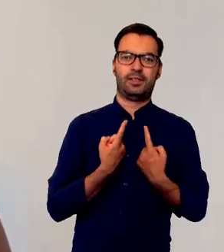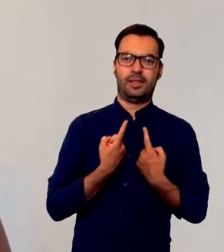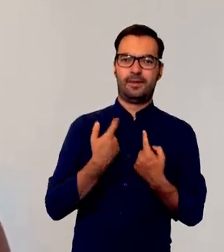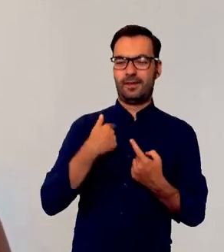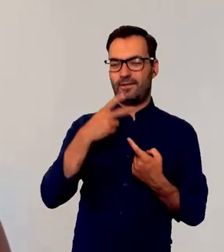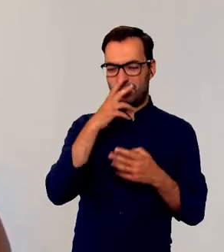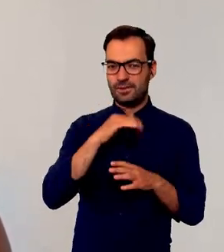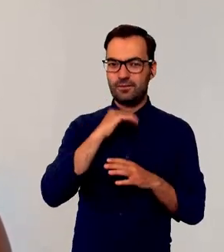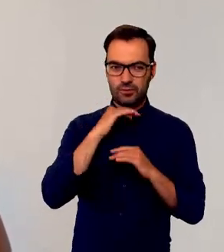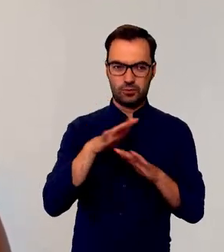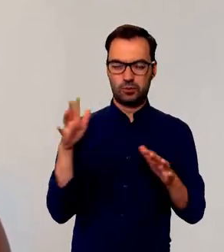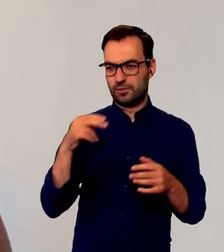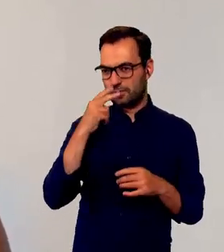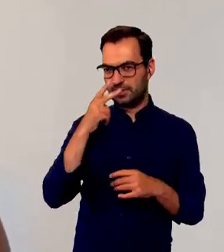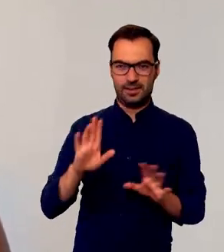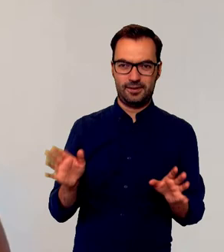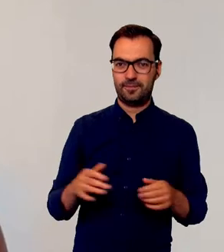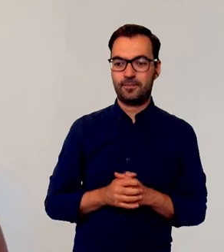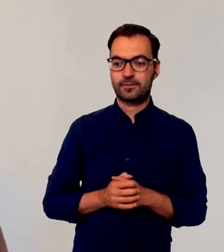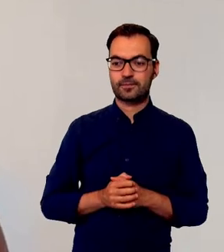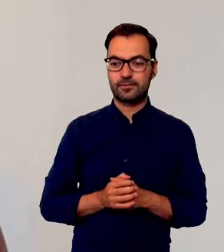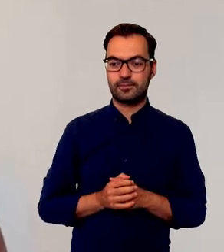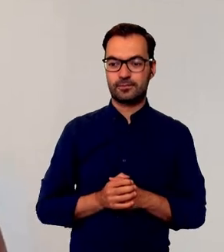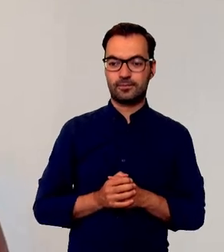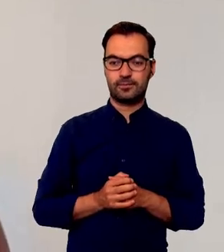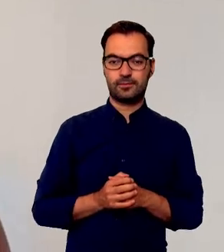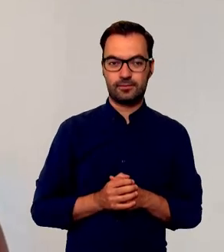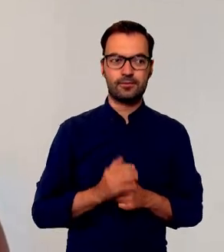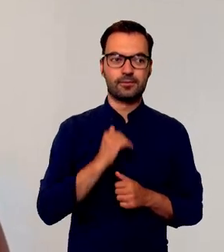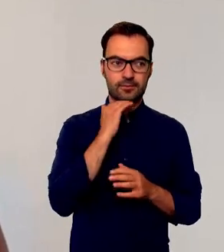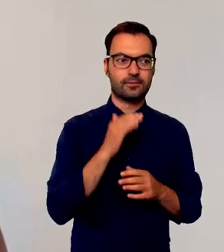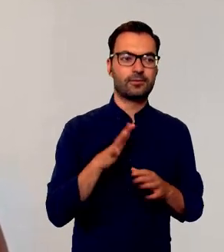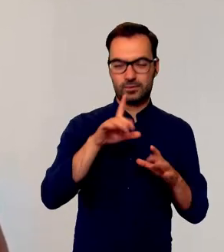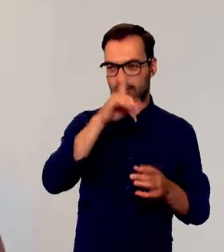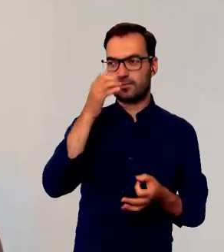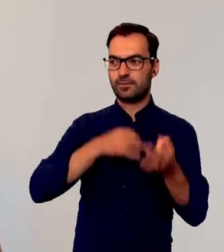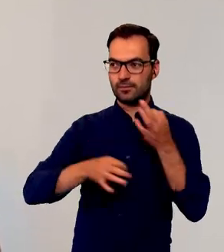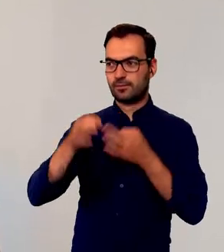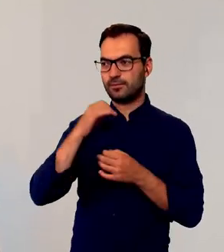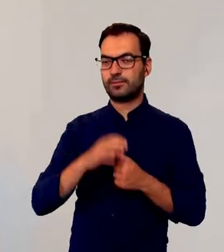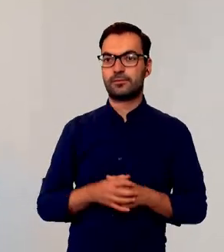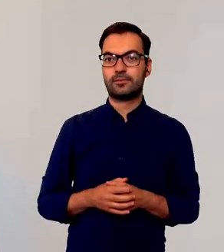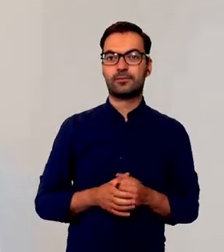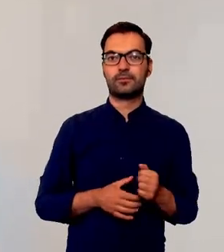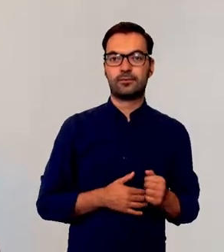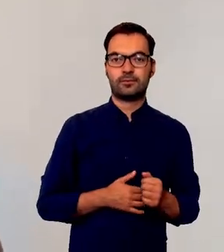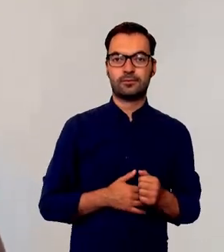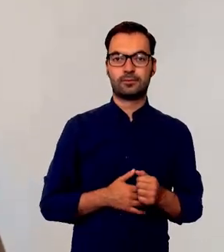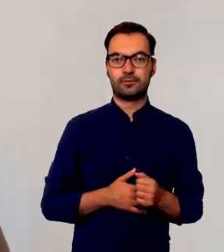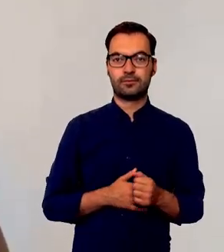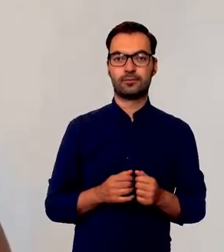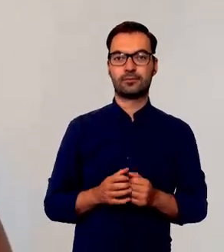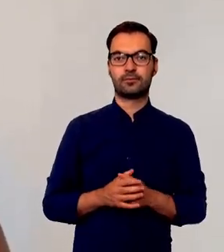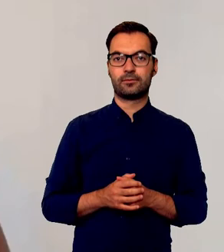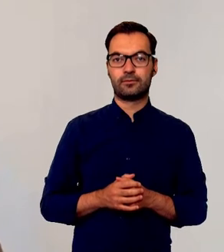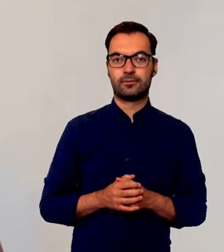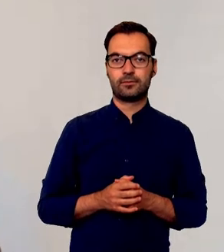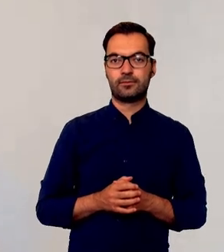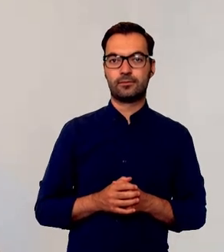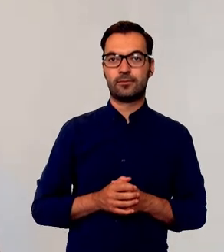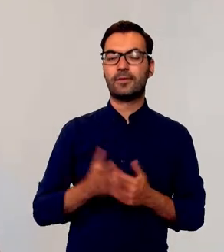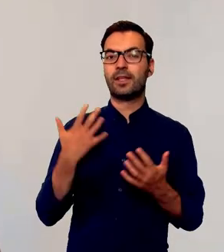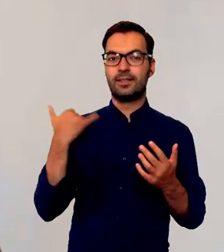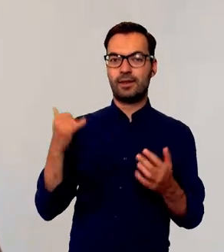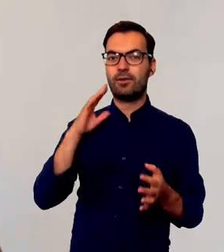dużo widziałam, że tak wiele osób mi też opowiedziało. Mm-hmm. Wiesz, ja jeszcze chcę, ja zawsze to podkreślam